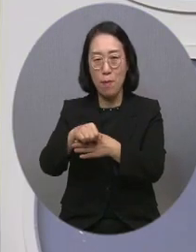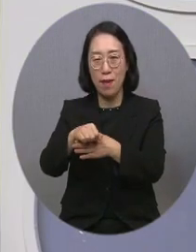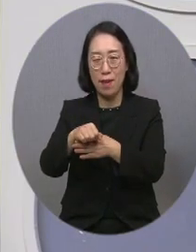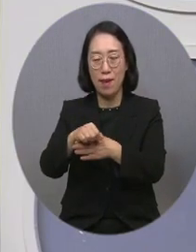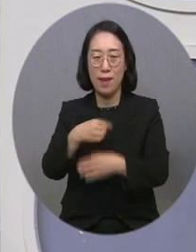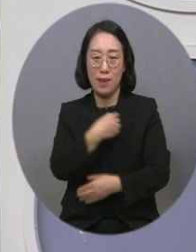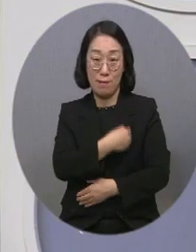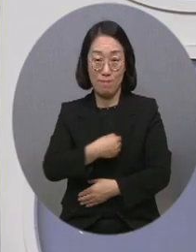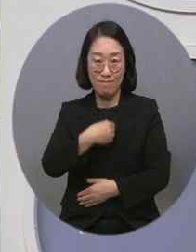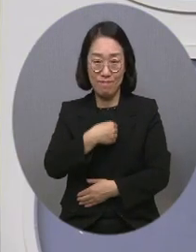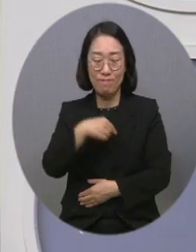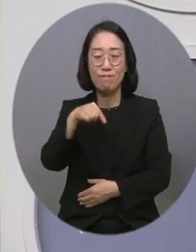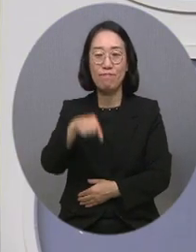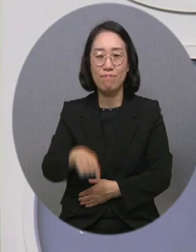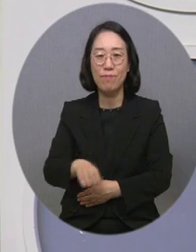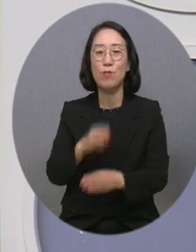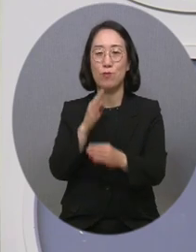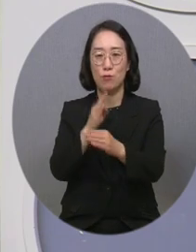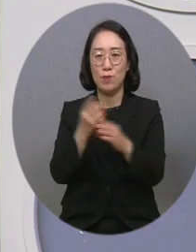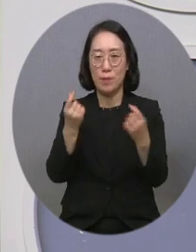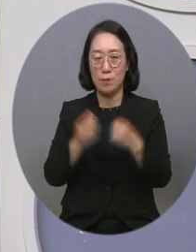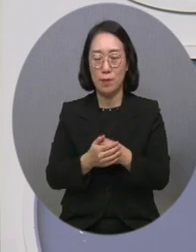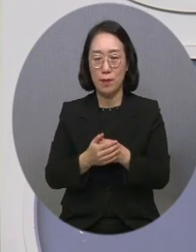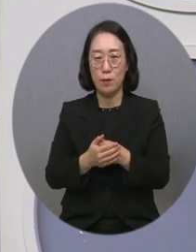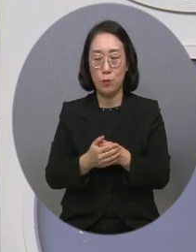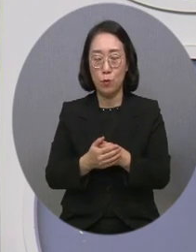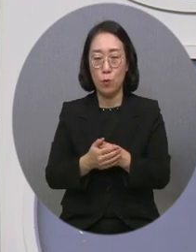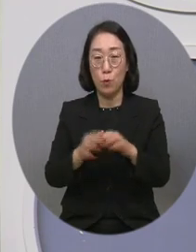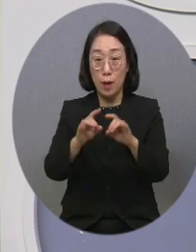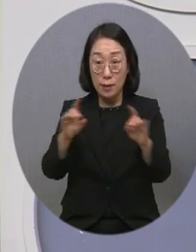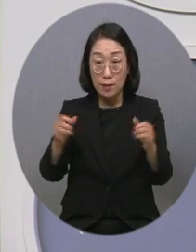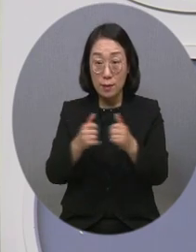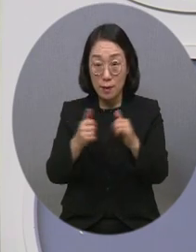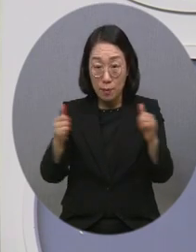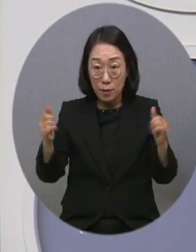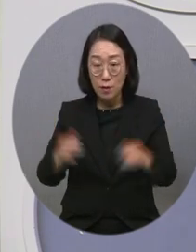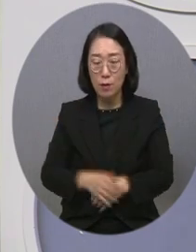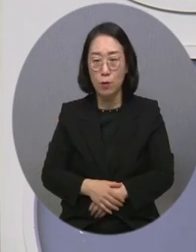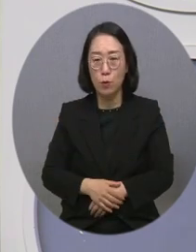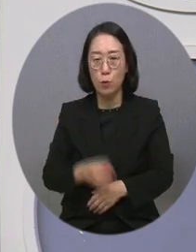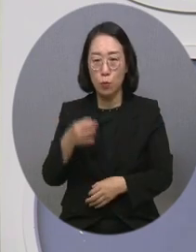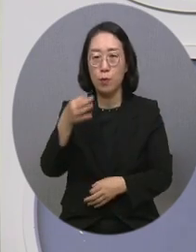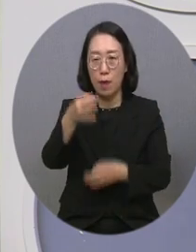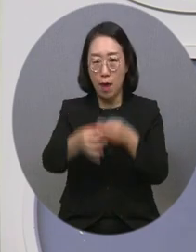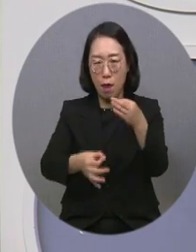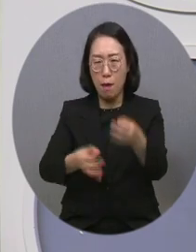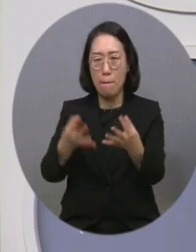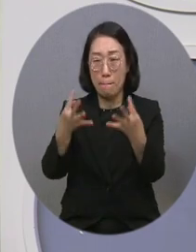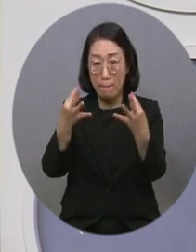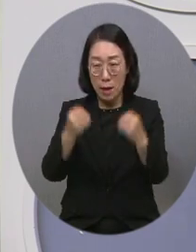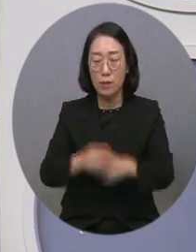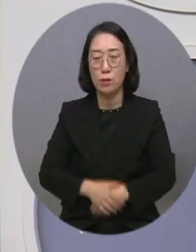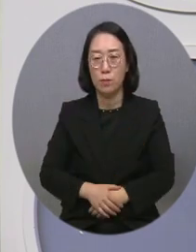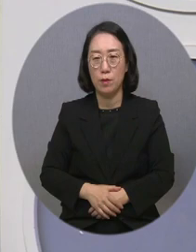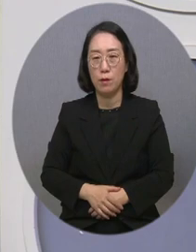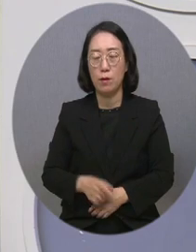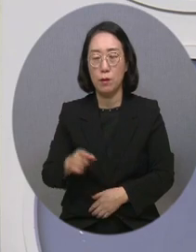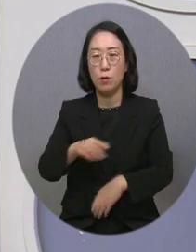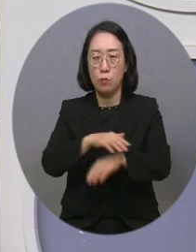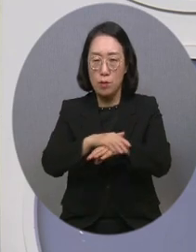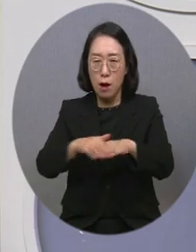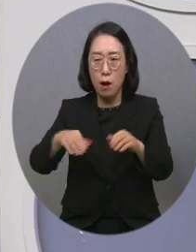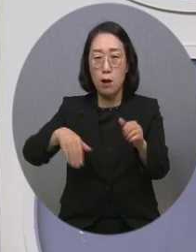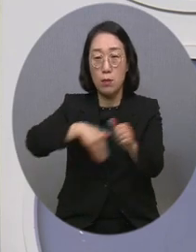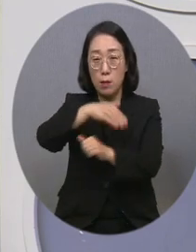모금회가 아닌가 그런 생각을 하고 또 국민들이 또 사회복지 공동 모금회로 성금을 좀 내주셔서 그래도 코로나 위기를 잘